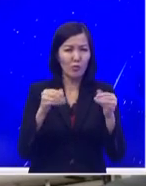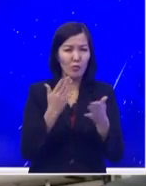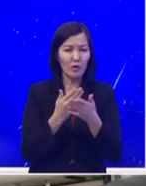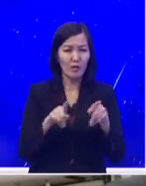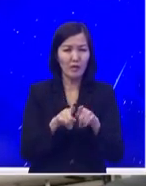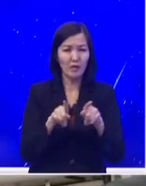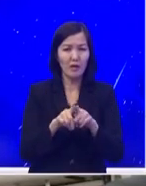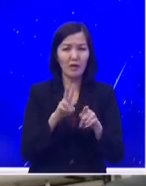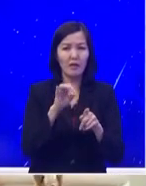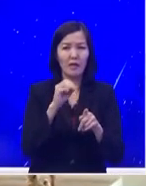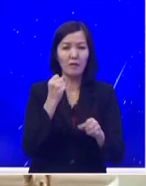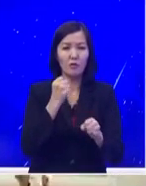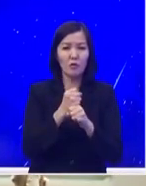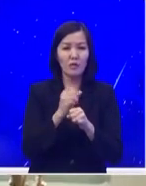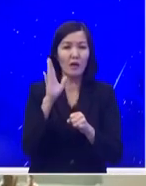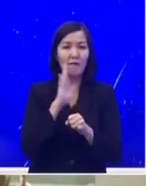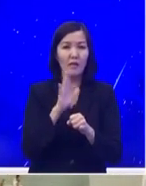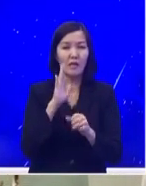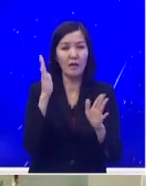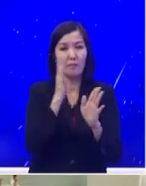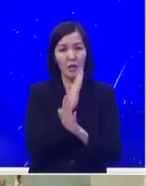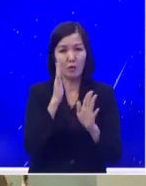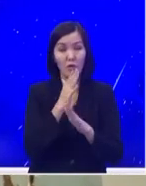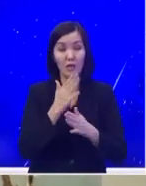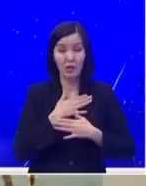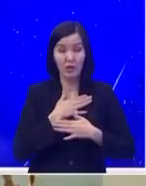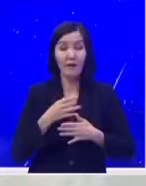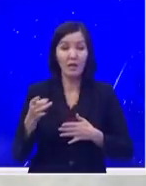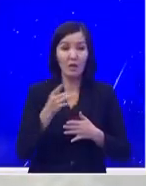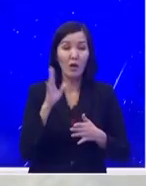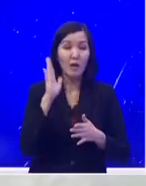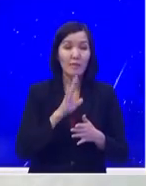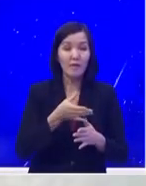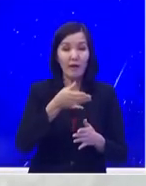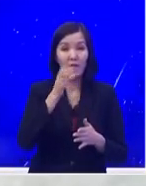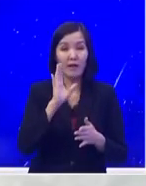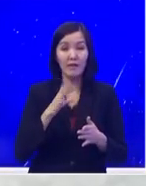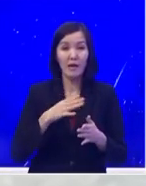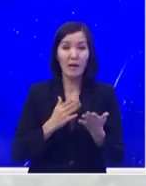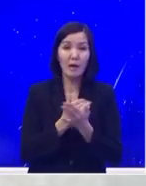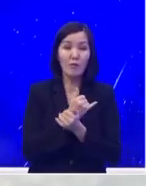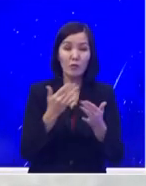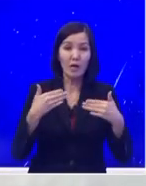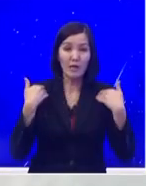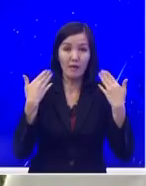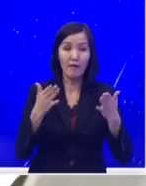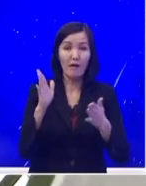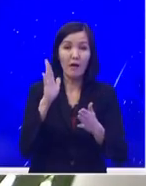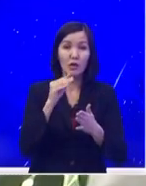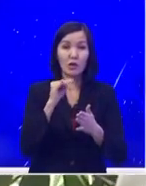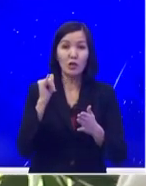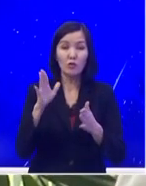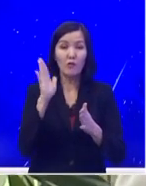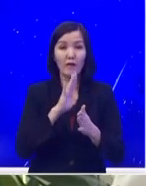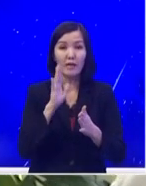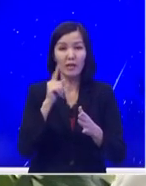накипь образуется из жесткой воды. Это природная особенность нашего региона. Питьевая вода, подаваемая коммунальным предприятием ЖТСУ «Водоканал», добывается